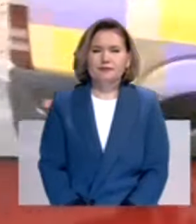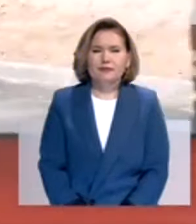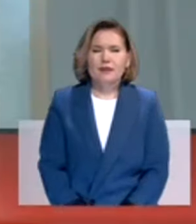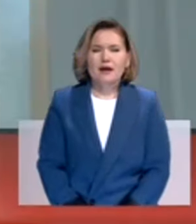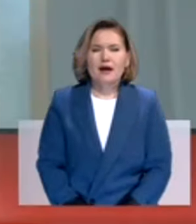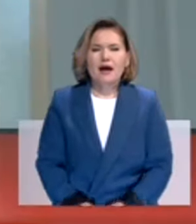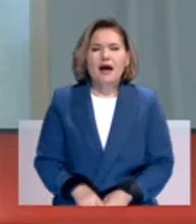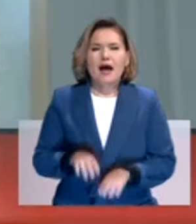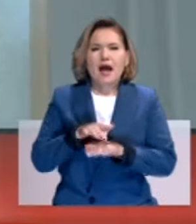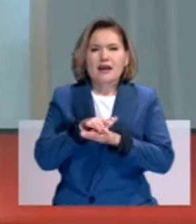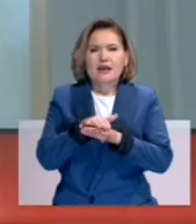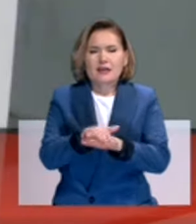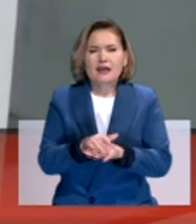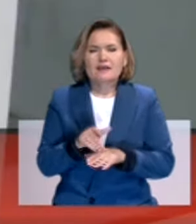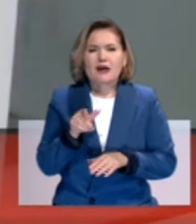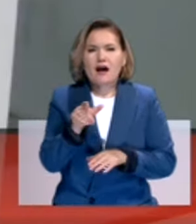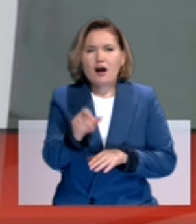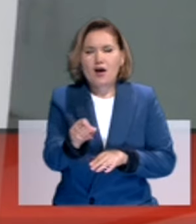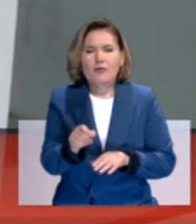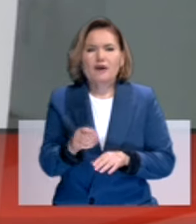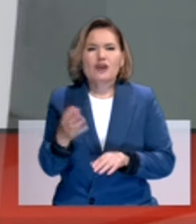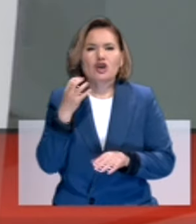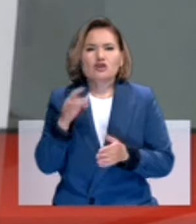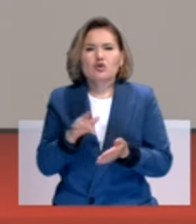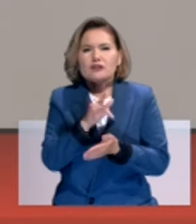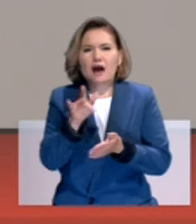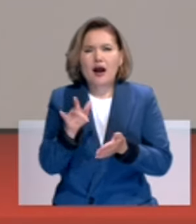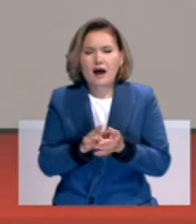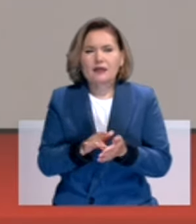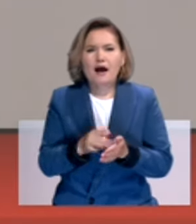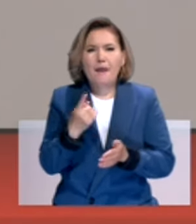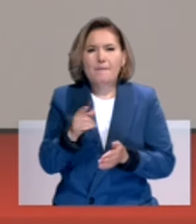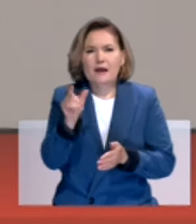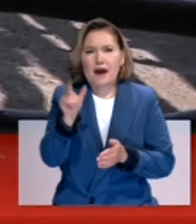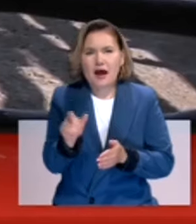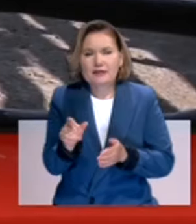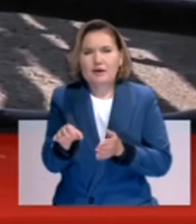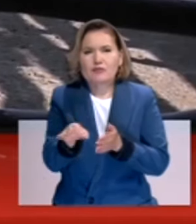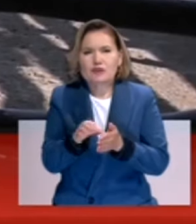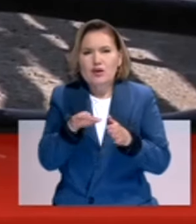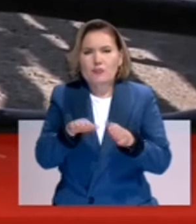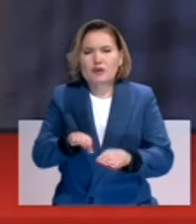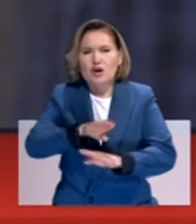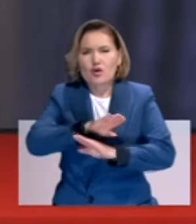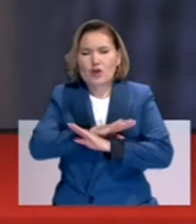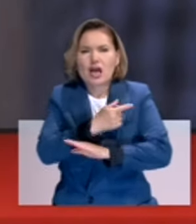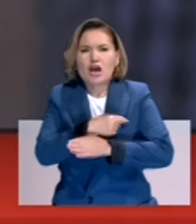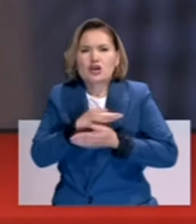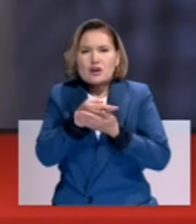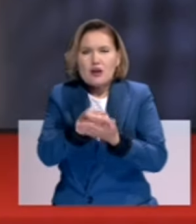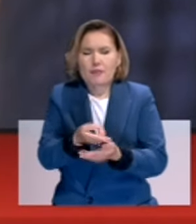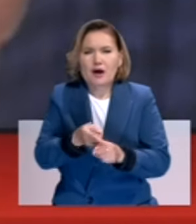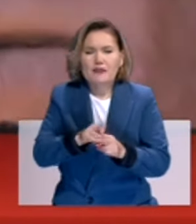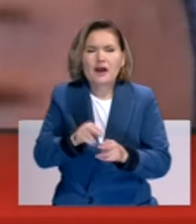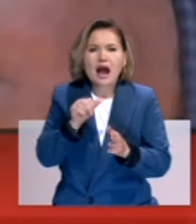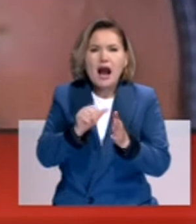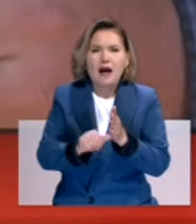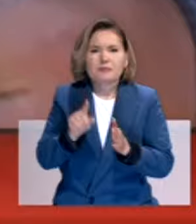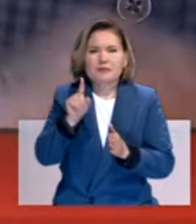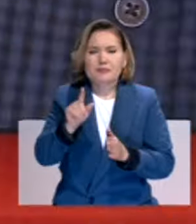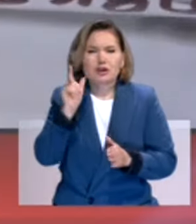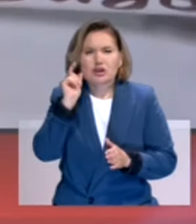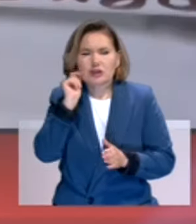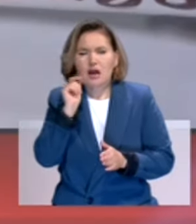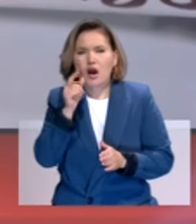Кенеден келген қауіп, Қызылордада жас өспірім Конго Қырым қызбасымен реанимацияға түсіп қалды. Жақында ғана Шымкентте 61 жастағы ер адам